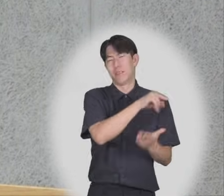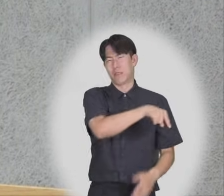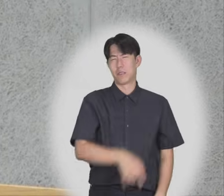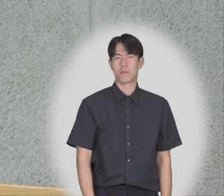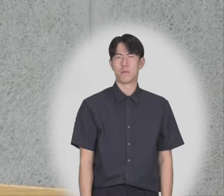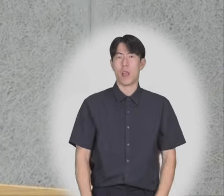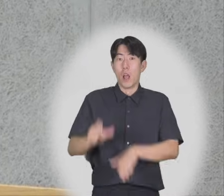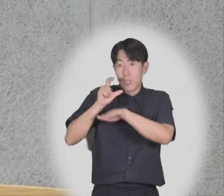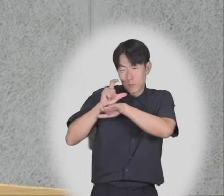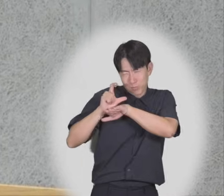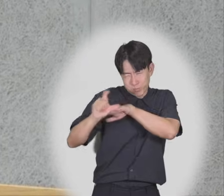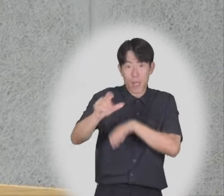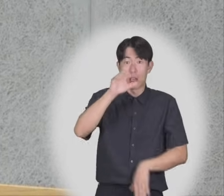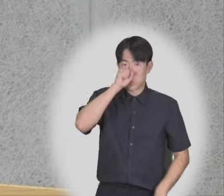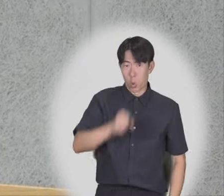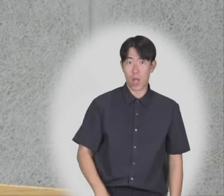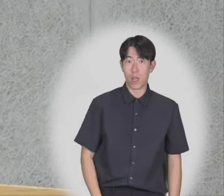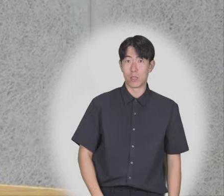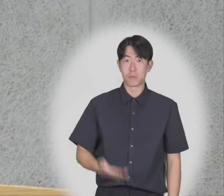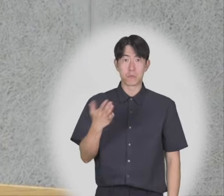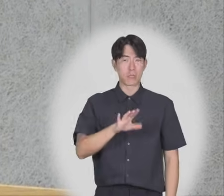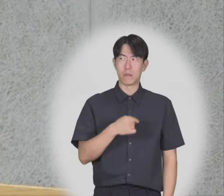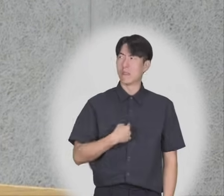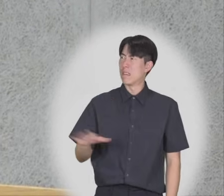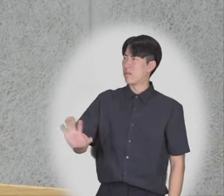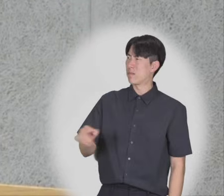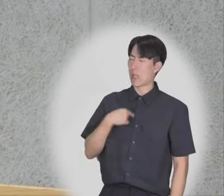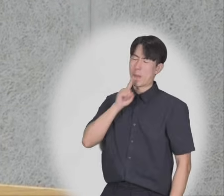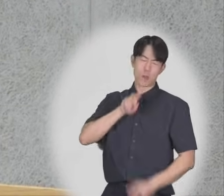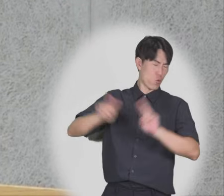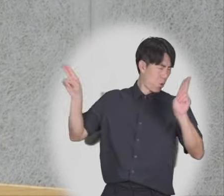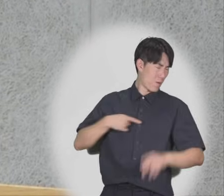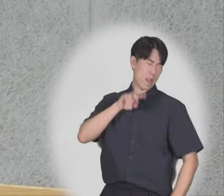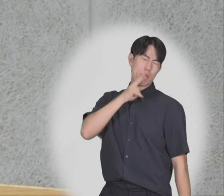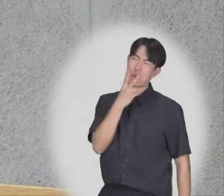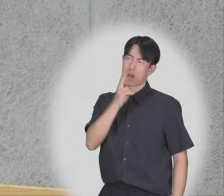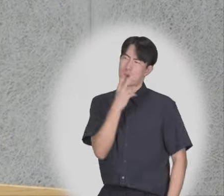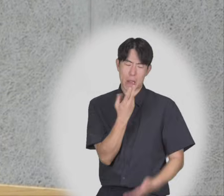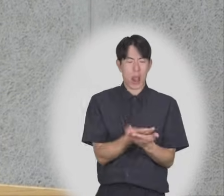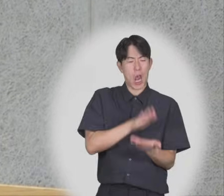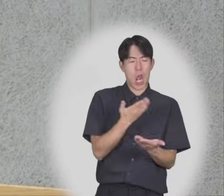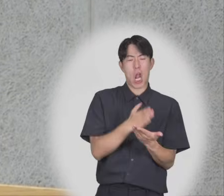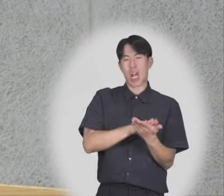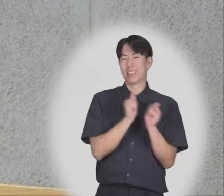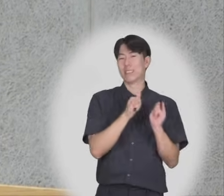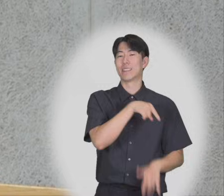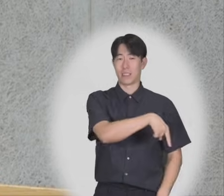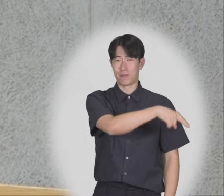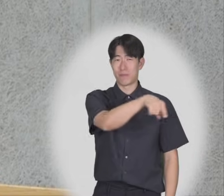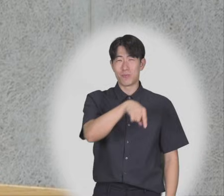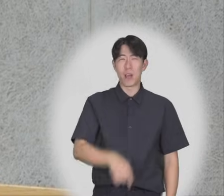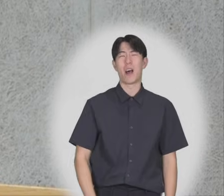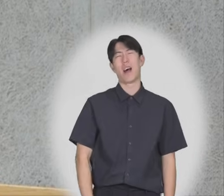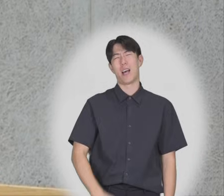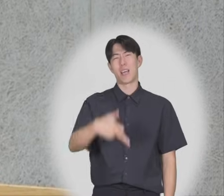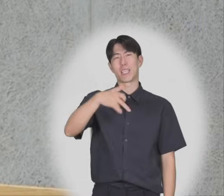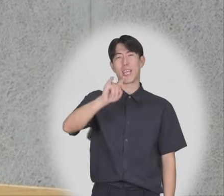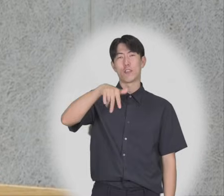진득했으면 좋겠는데 손바닥 뒤집듯 이랬다 저랬다 하는 사람, 이런 사람이 캐주얼